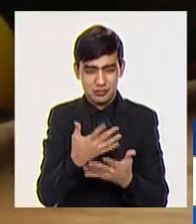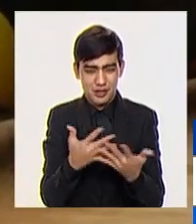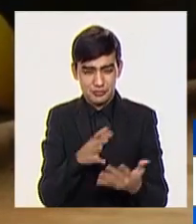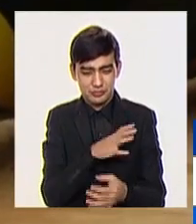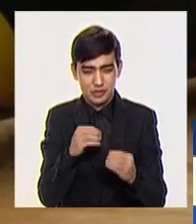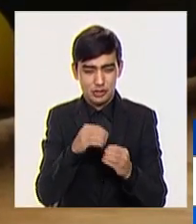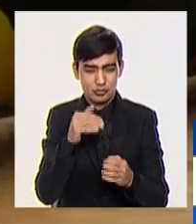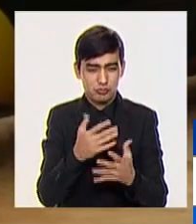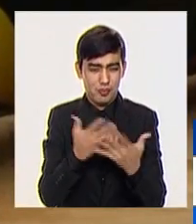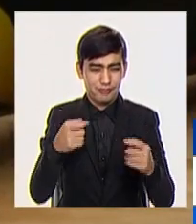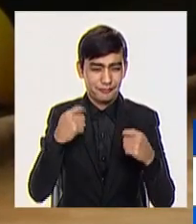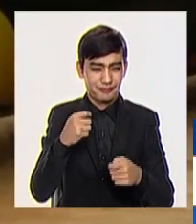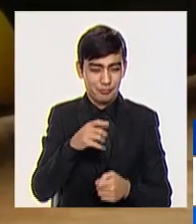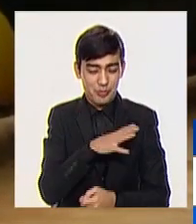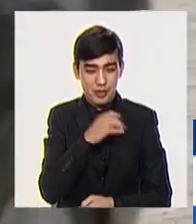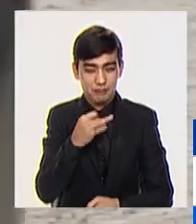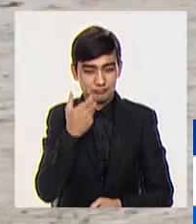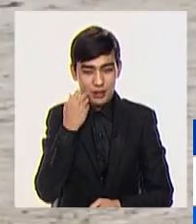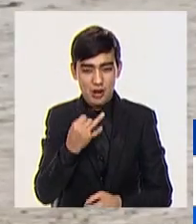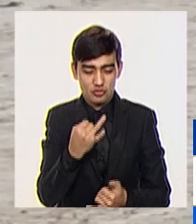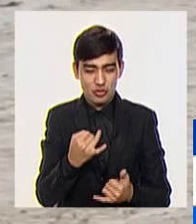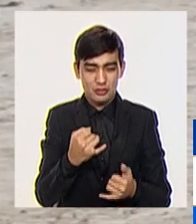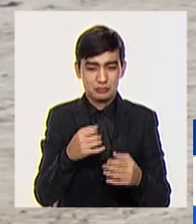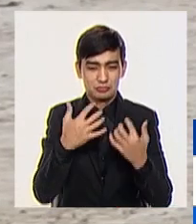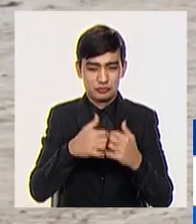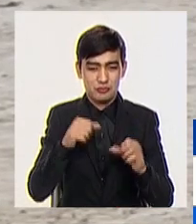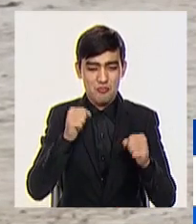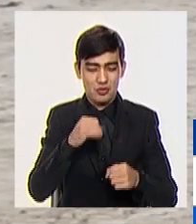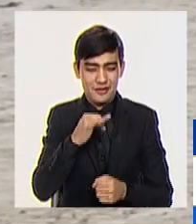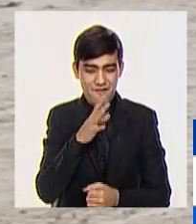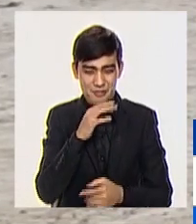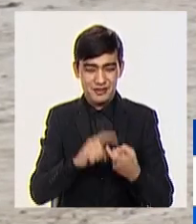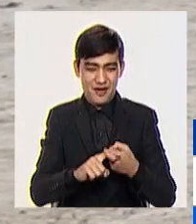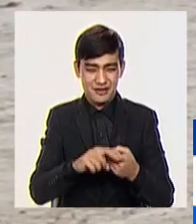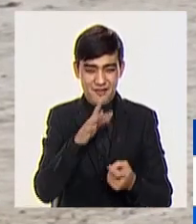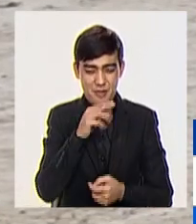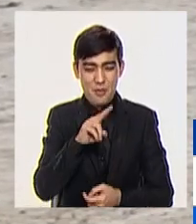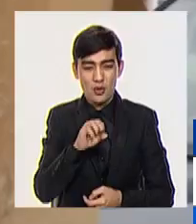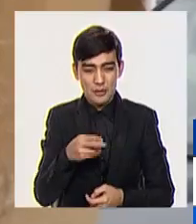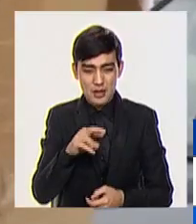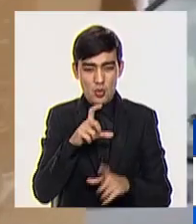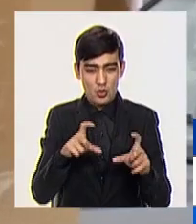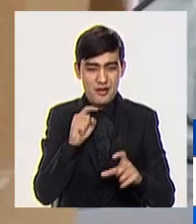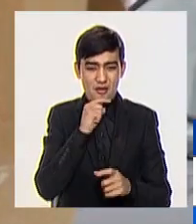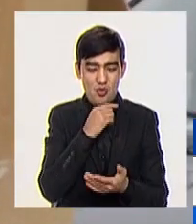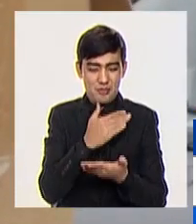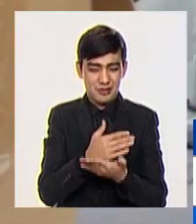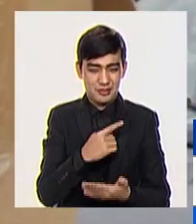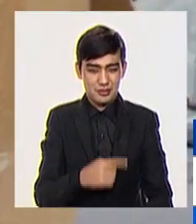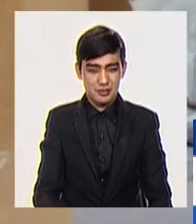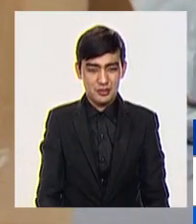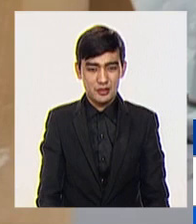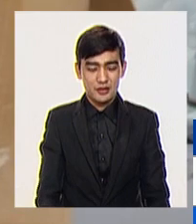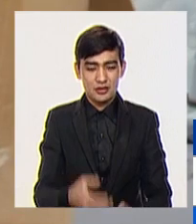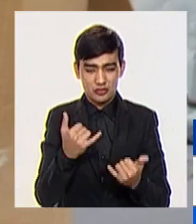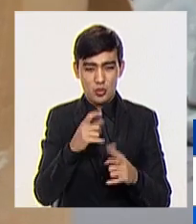несколько десятков продавцов фейерверков, то сейчас их по пальцам пересчитать. Из-за пандемии люди стали экономнее, говорят торговцы. Люди потому